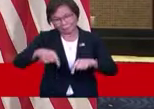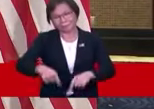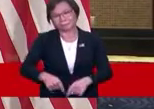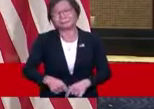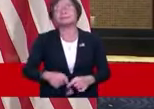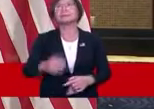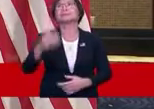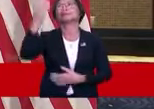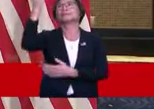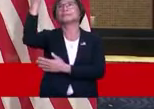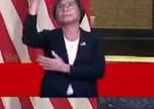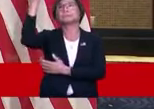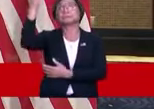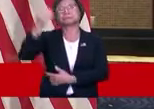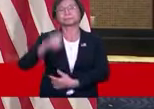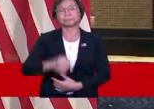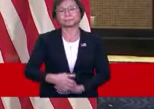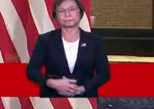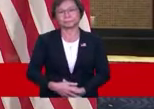nirohim